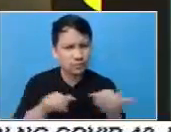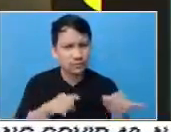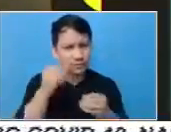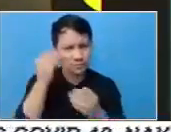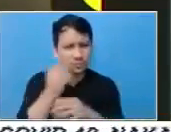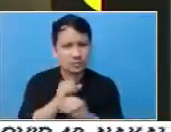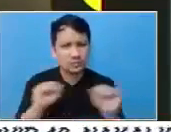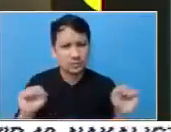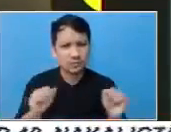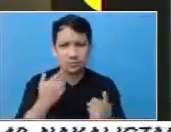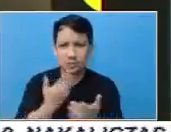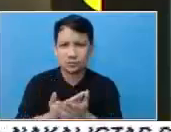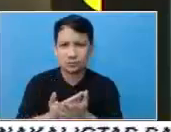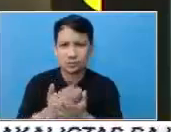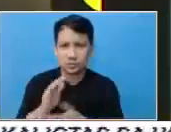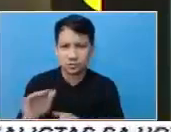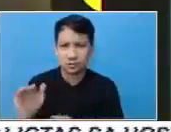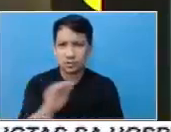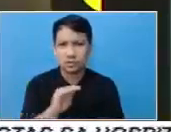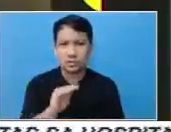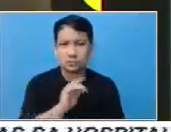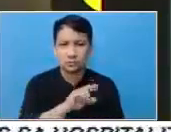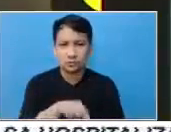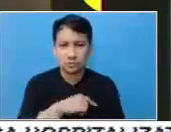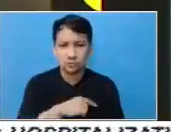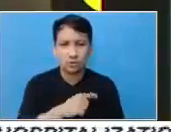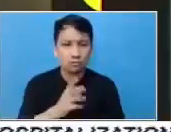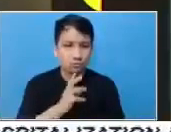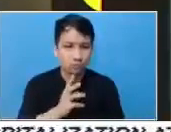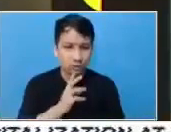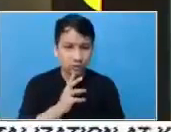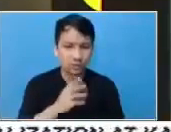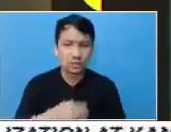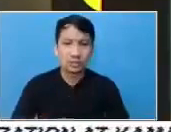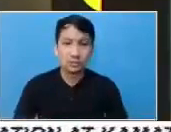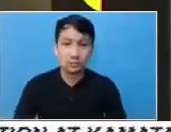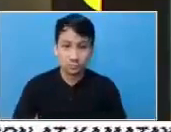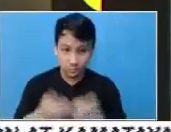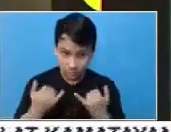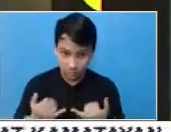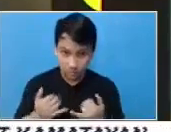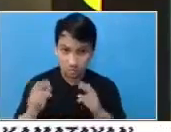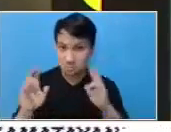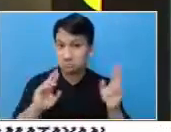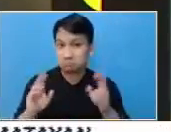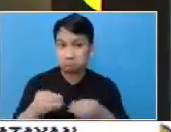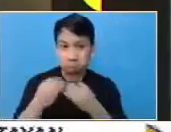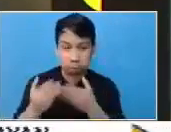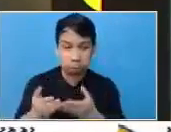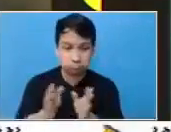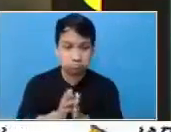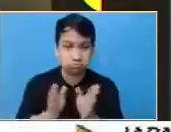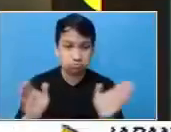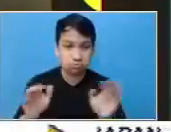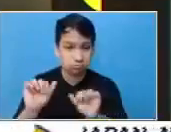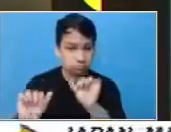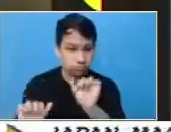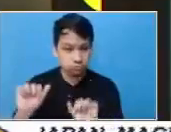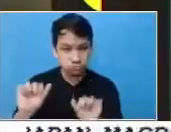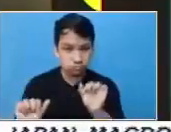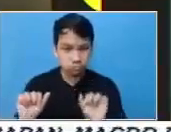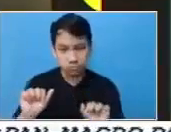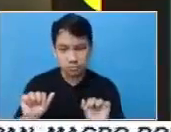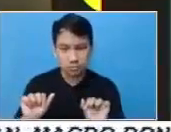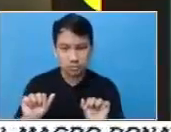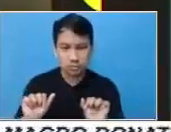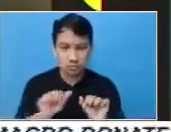Gani. Kumusta muna po yung activity ng ating bulkang Taal, no? Kasi may mga nakakita po